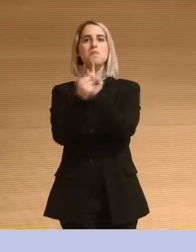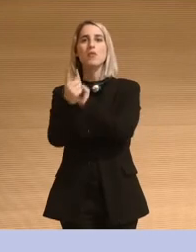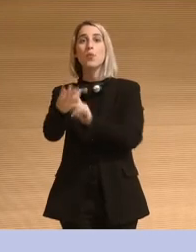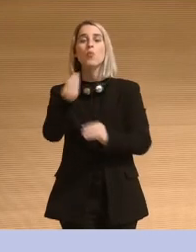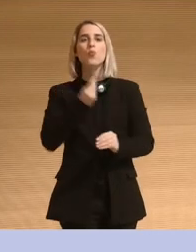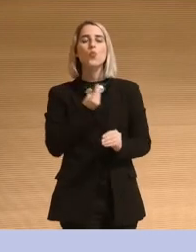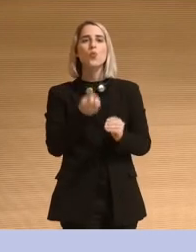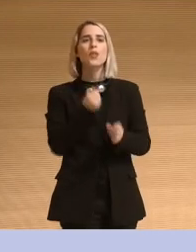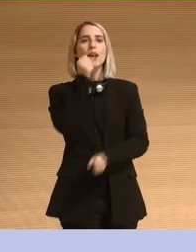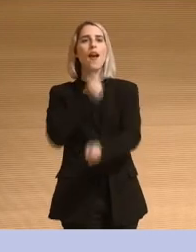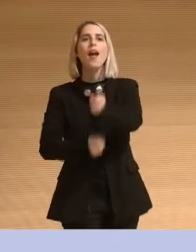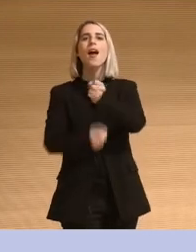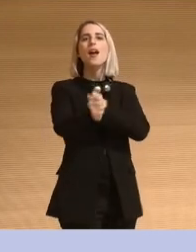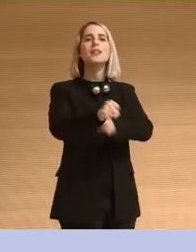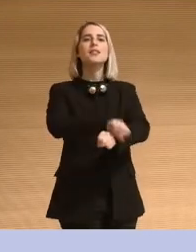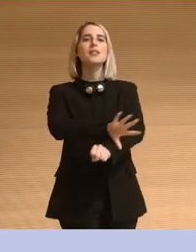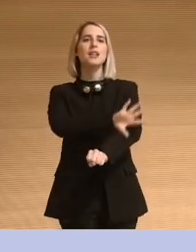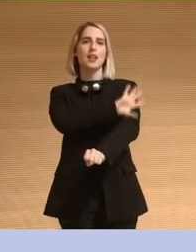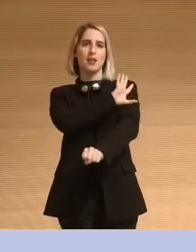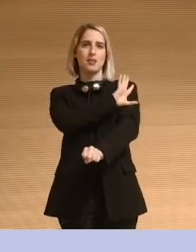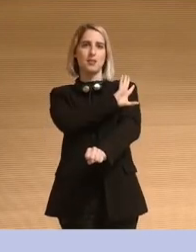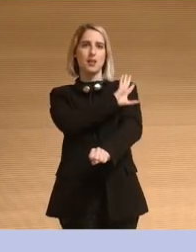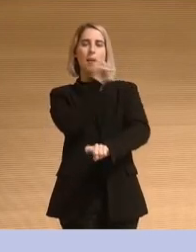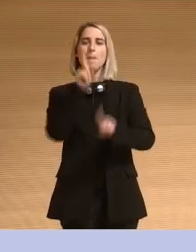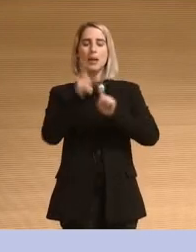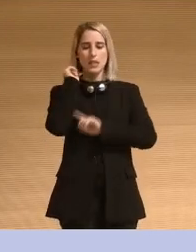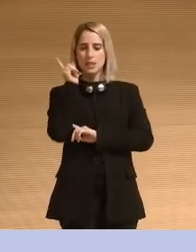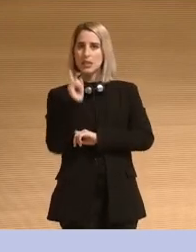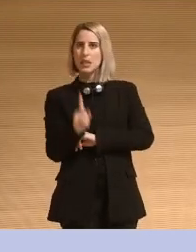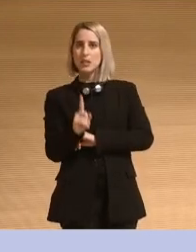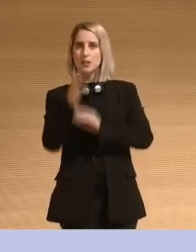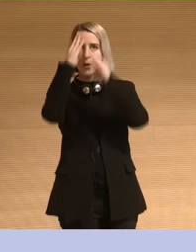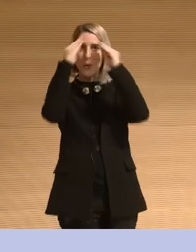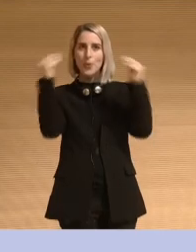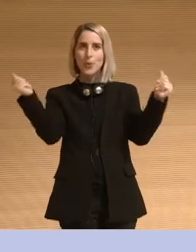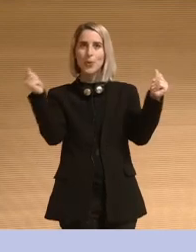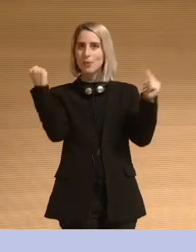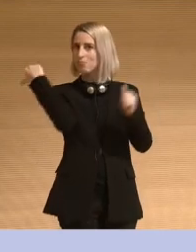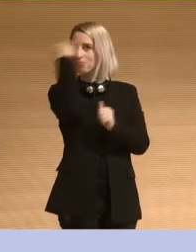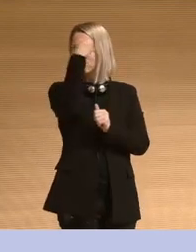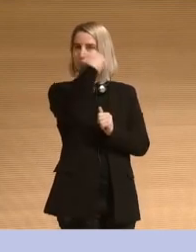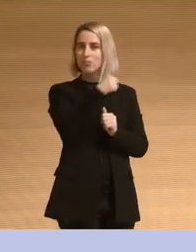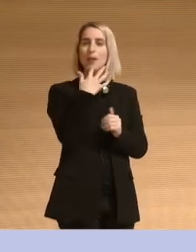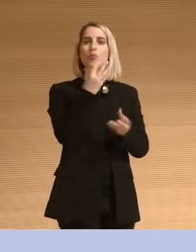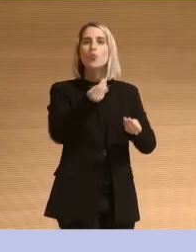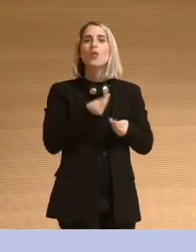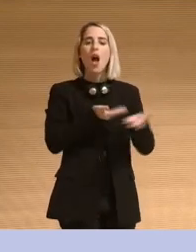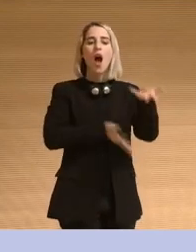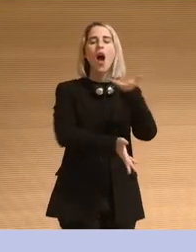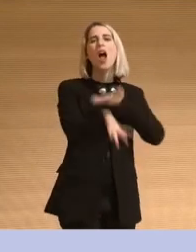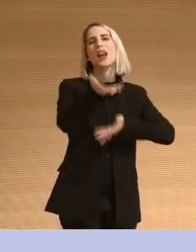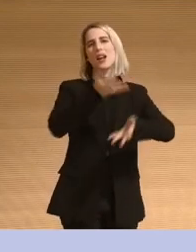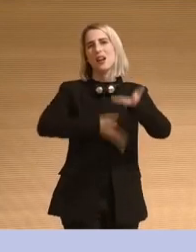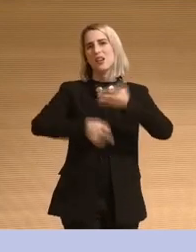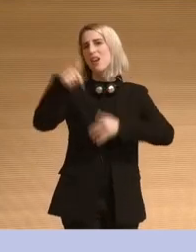ενσυναίσθηση, βοηθούν στην εξάλληψη στερεοτυπικών κρίσεων για τους άλλους και μας οδηγούν σε περισσότερη αλληλεγγύη, σε έναν κόσμο πιο